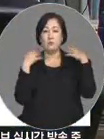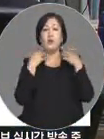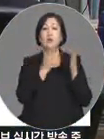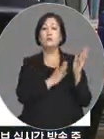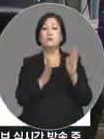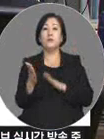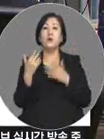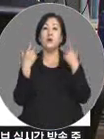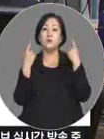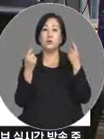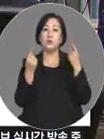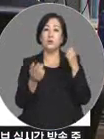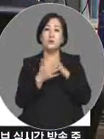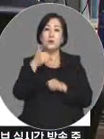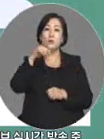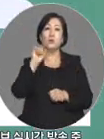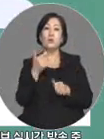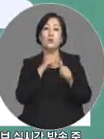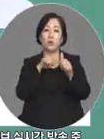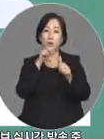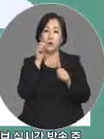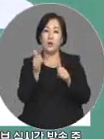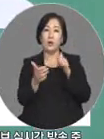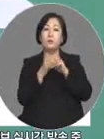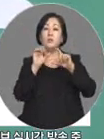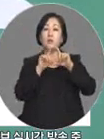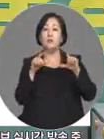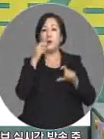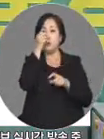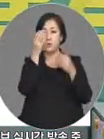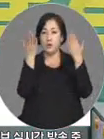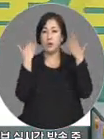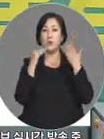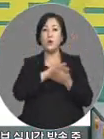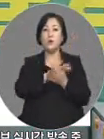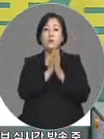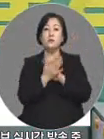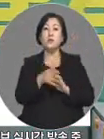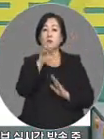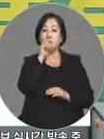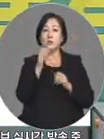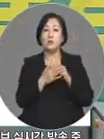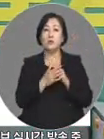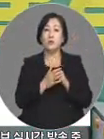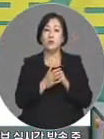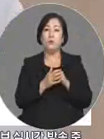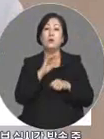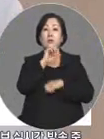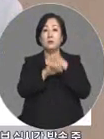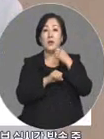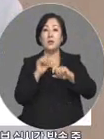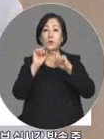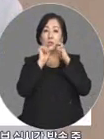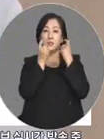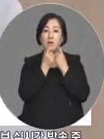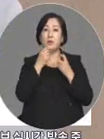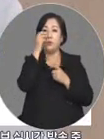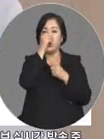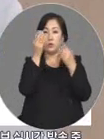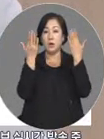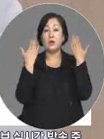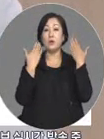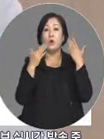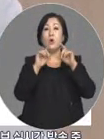않습니다. 노키 교육감은 일반고 전환이 좋겠다는 입장을 밝혔습니다. 자사고 외고에 대해서만은